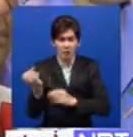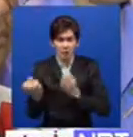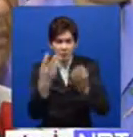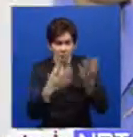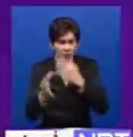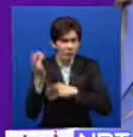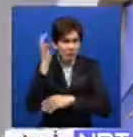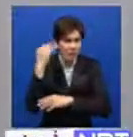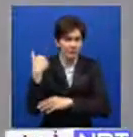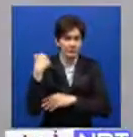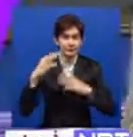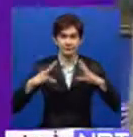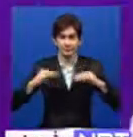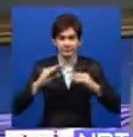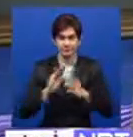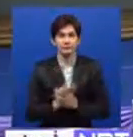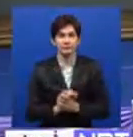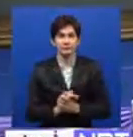ฝ่าย